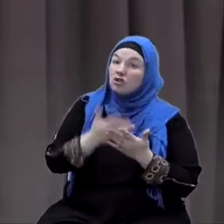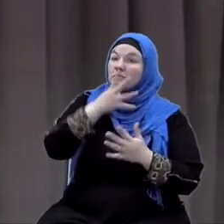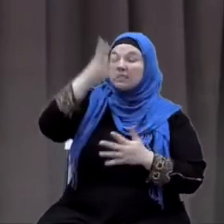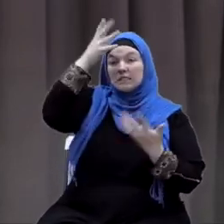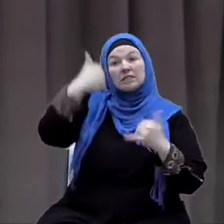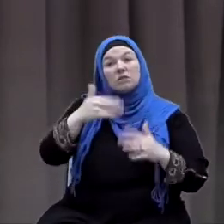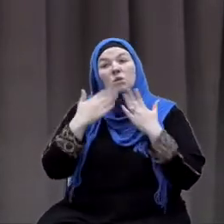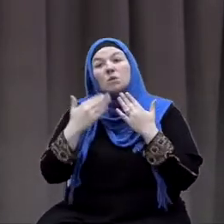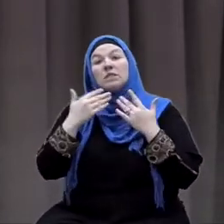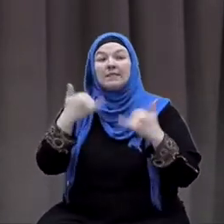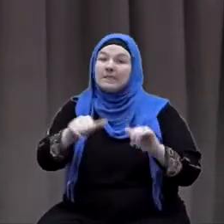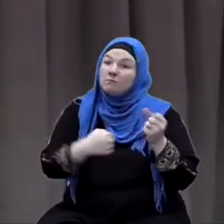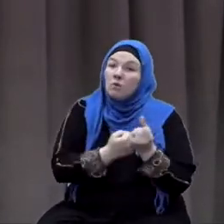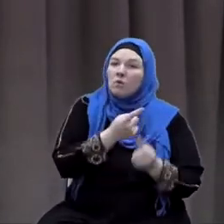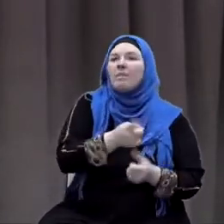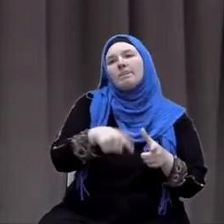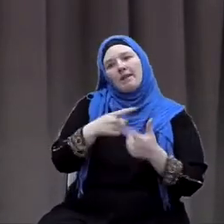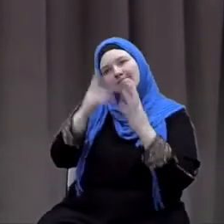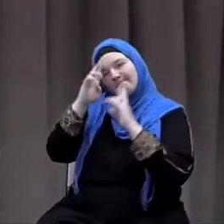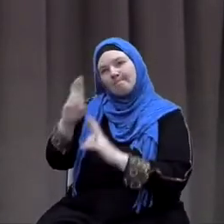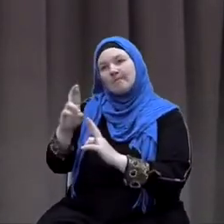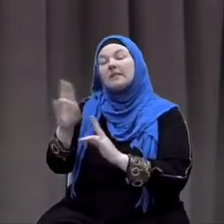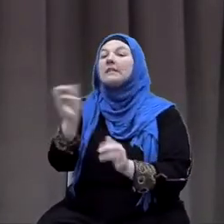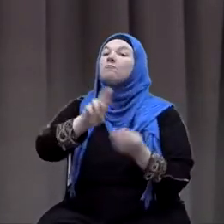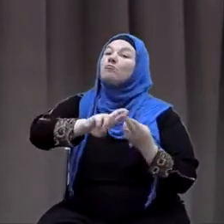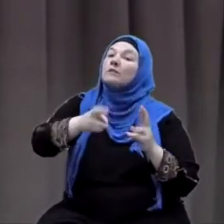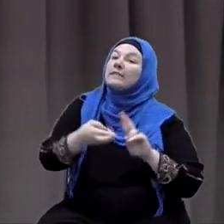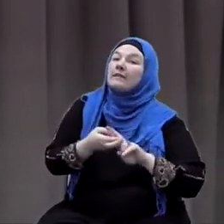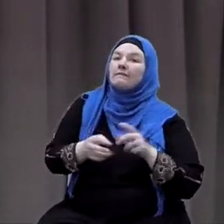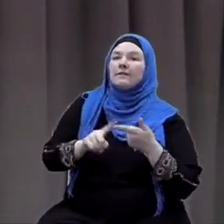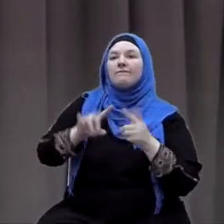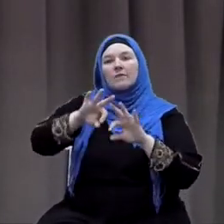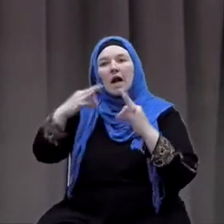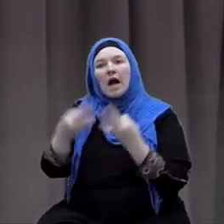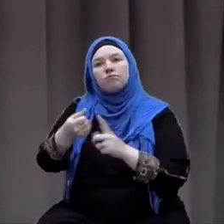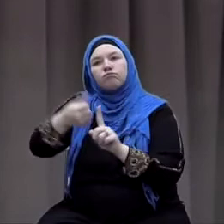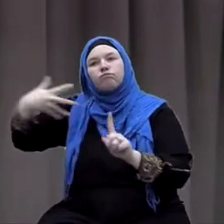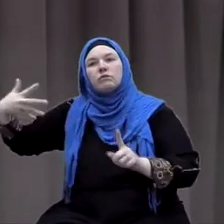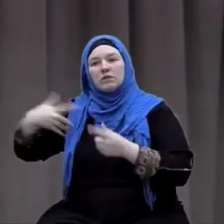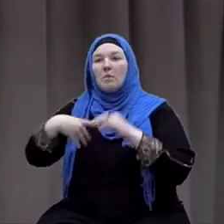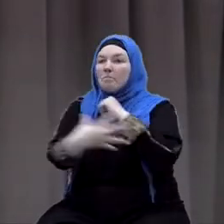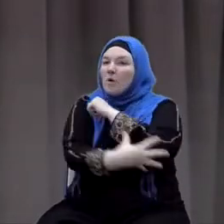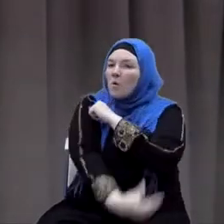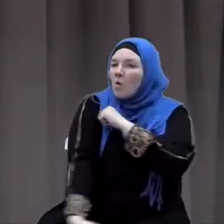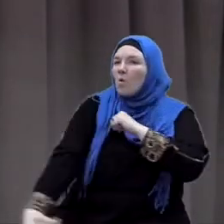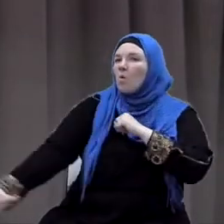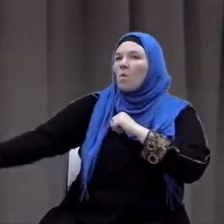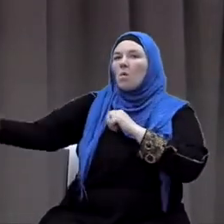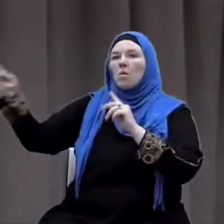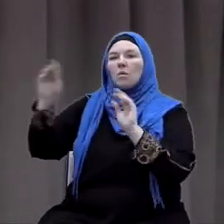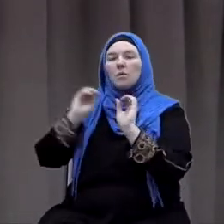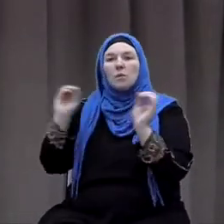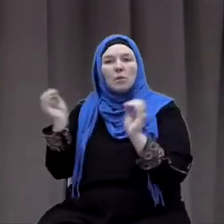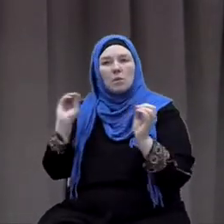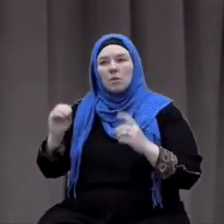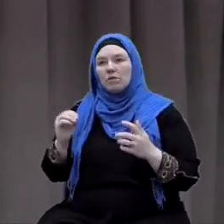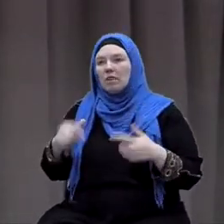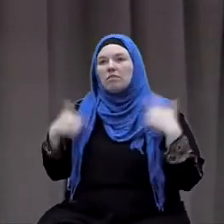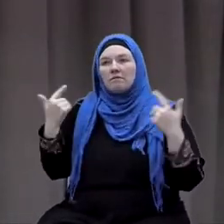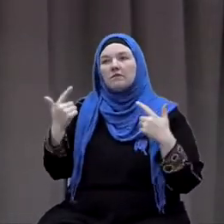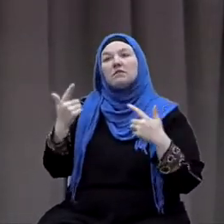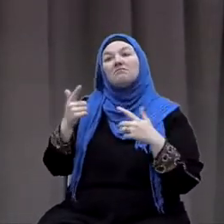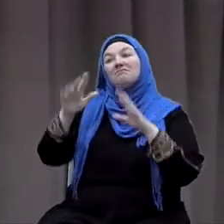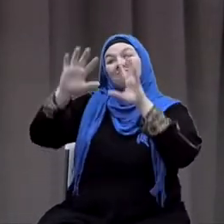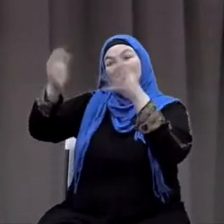وَالْيَتَامَى وَالْمَسَاكِينَ. Your relatives, your kin, the poor and the destitute, all of those